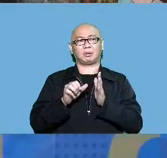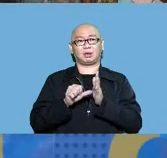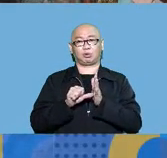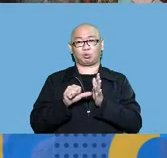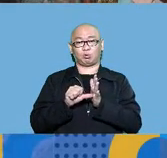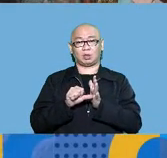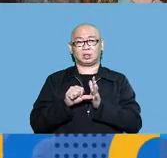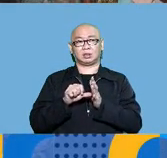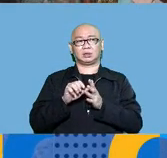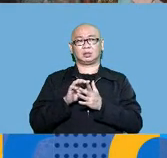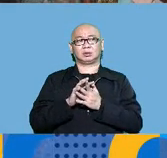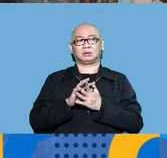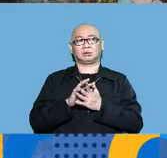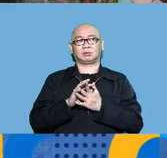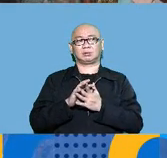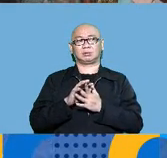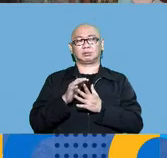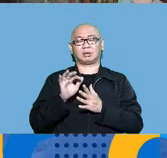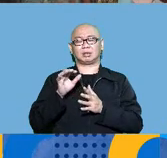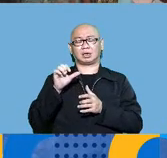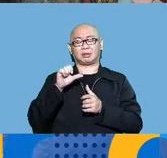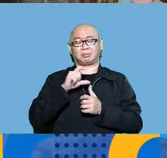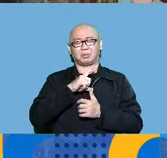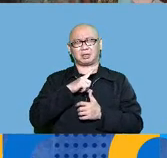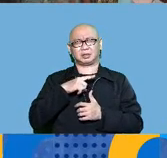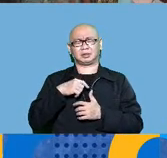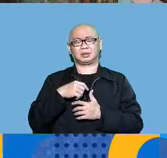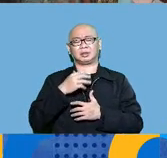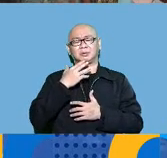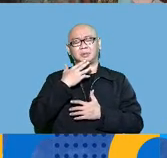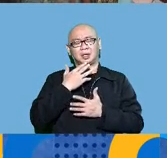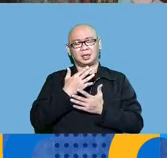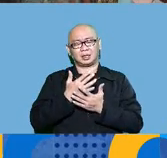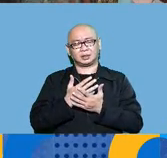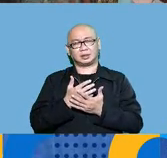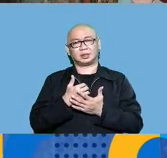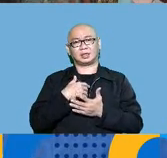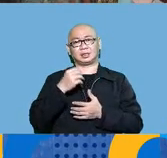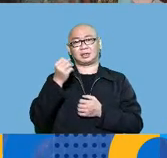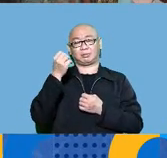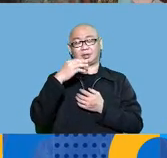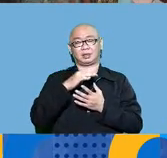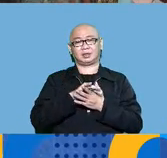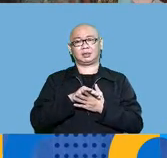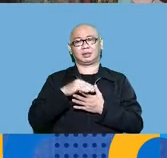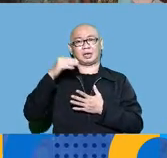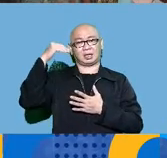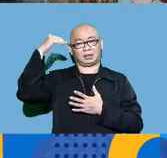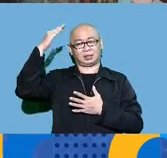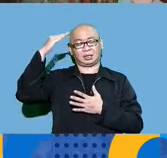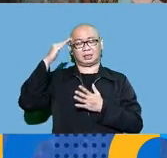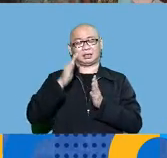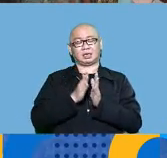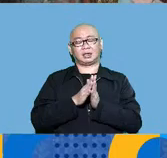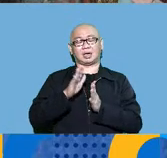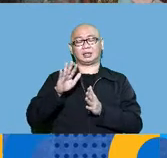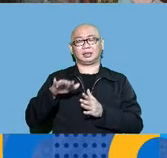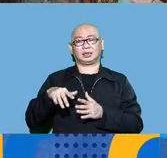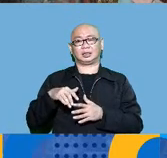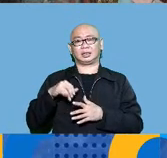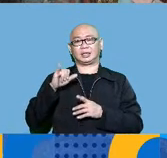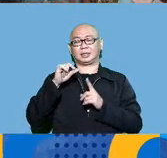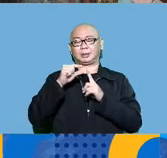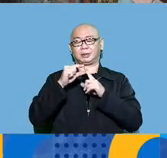bantuannya yang tak terhingga selama ini. Terima kasih juga saya sampaikan kepada kakak-kakak dan adik-adik ipar